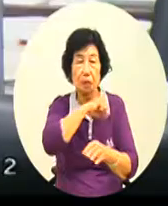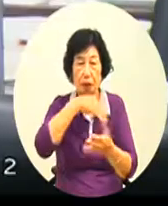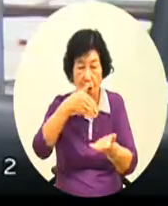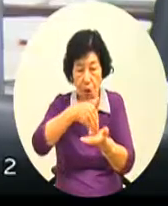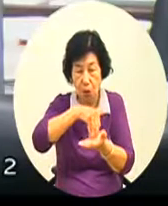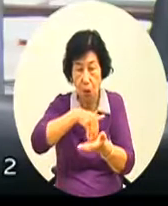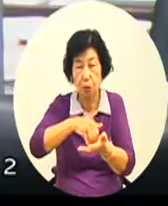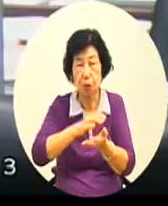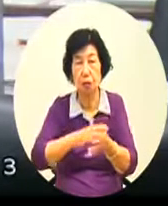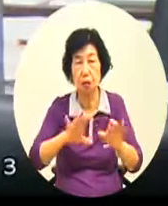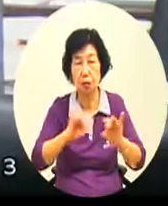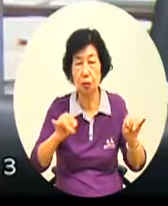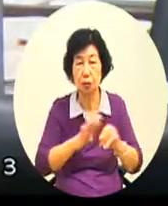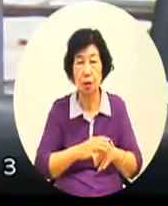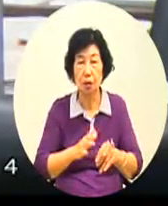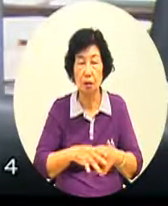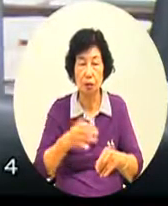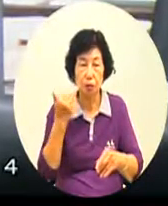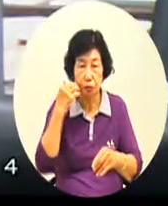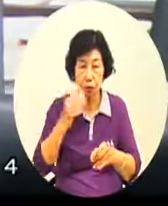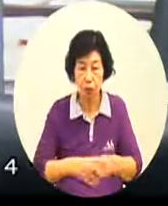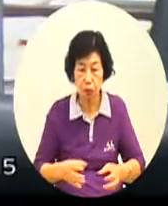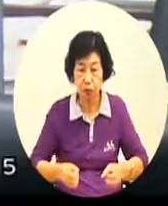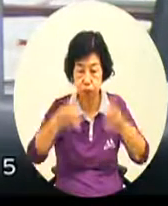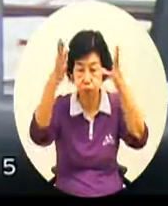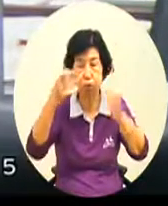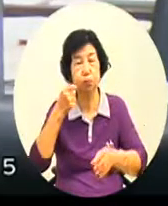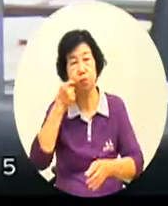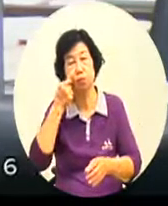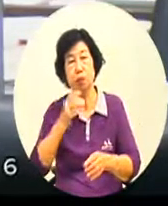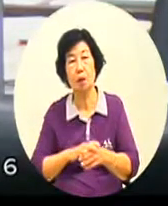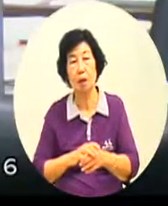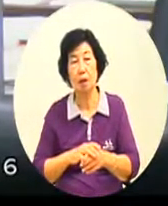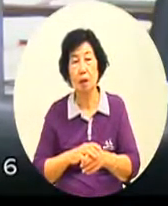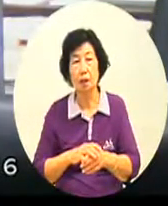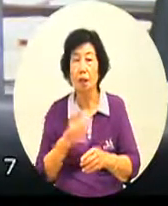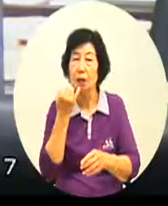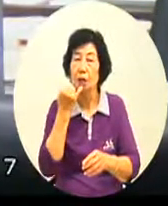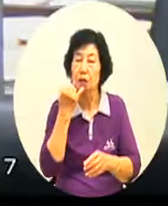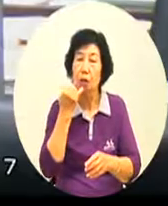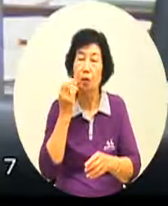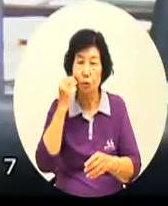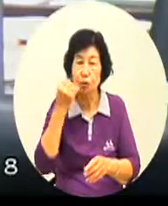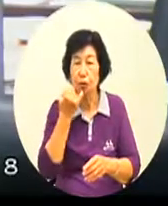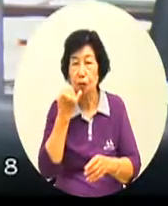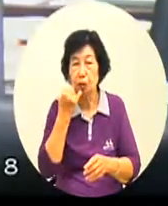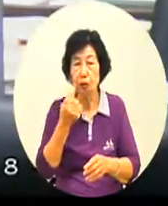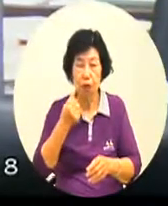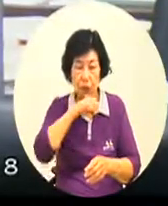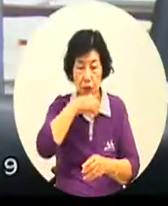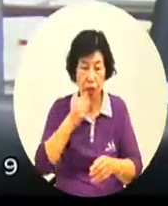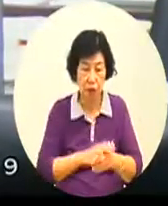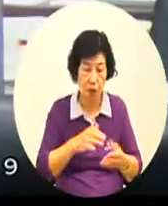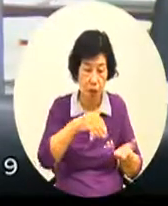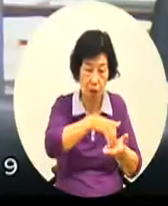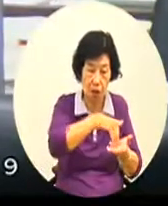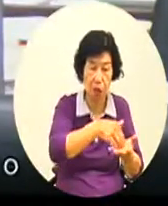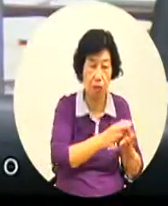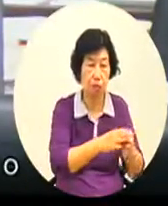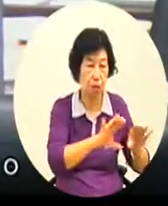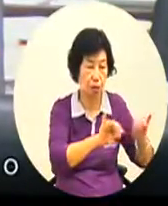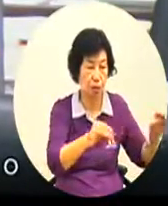难啊，也是很难的啊，除非你跟台塑的土地并在一起啦。如果台塑的土地没有要并在一起，那个狭长的部